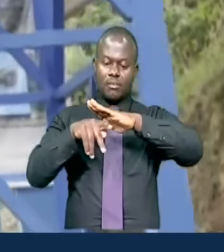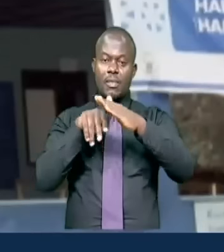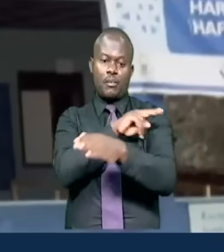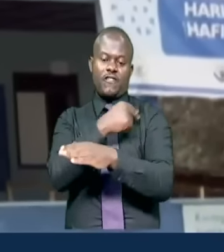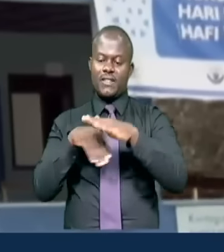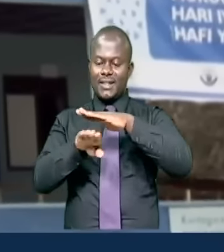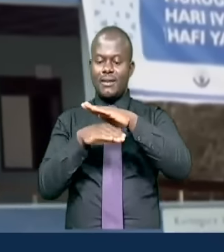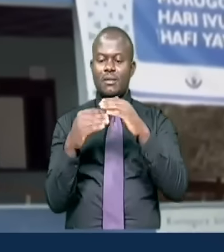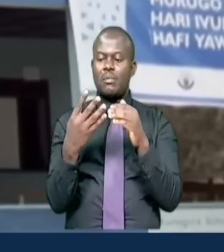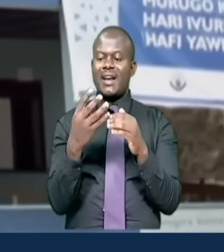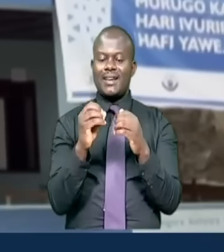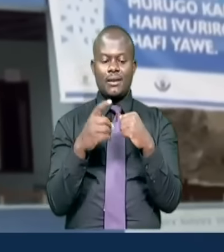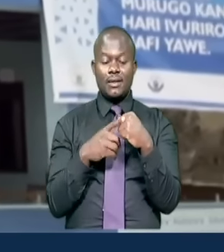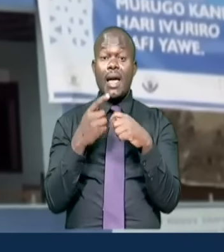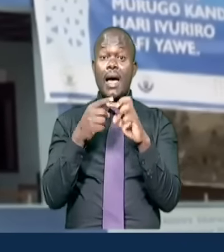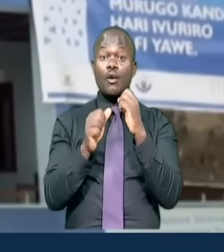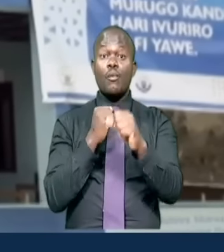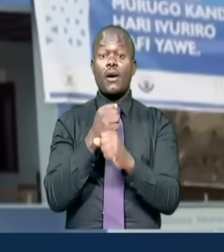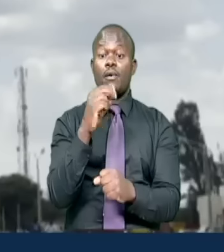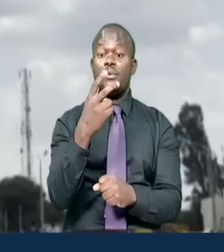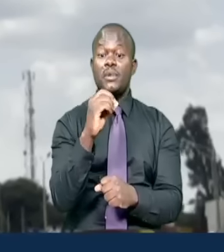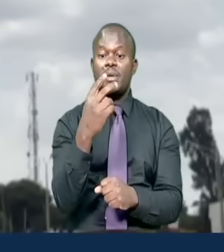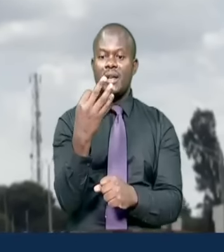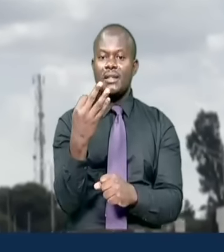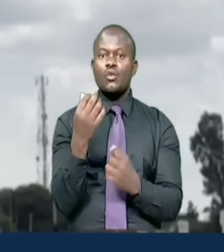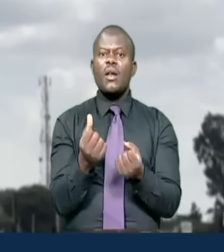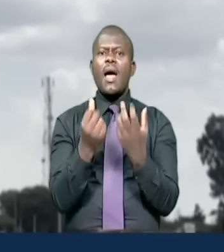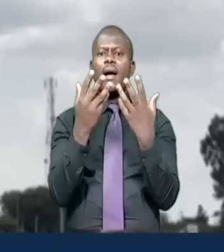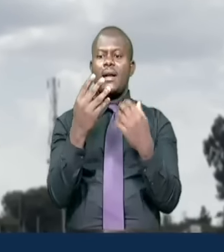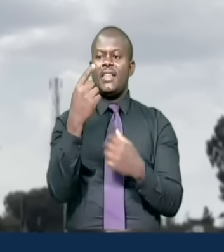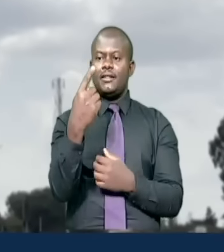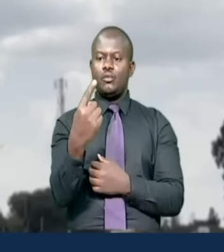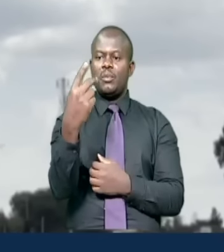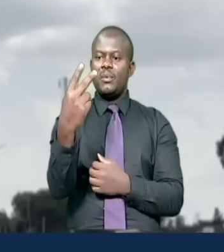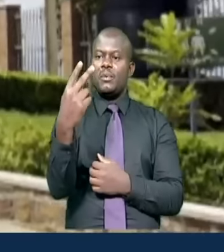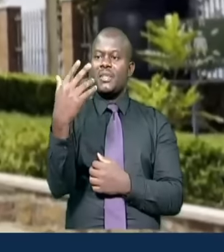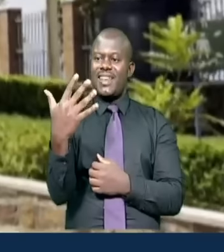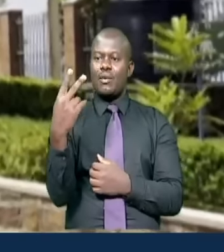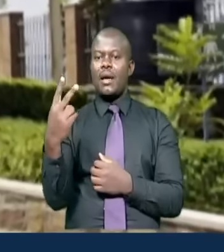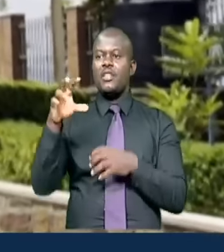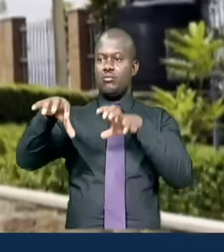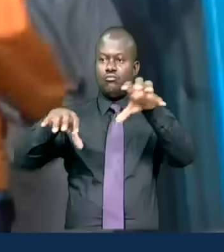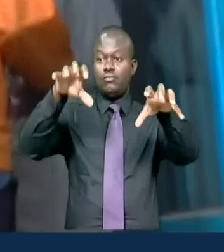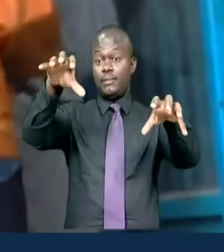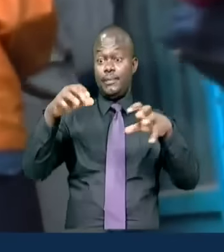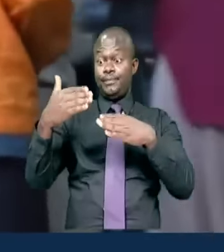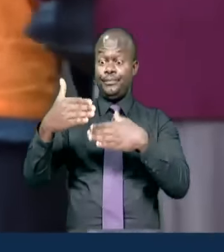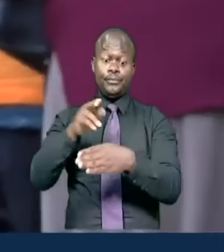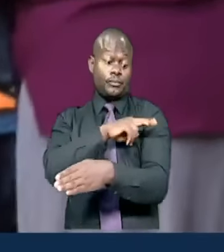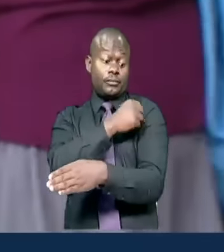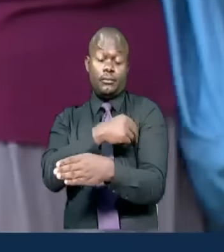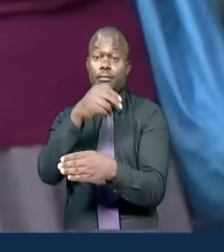406 ariko muri 2023 yageze ku 2,252. Abaturage batuye aho aya mavuriro